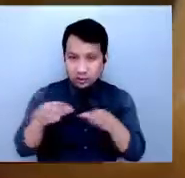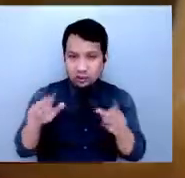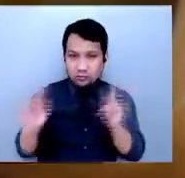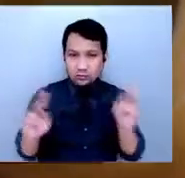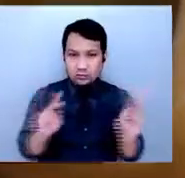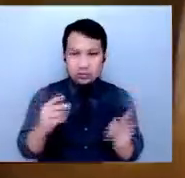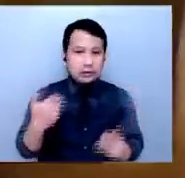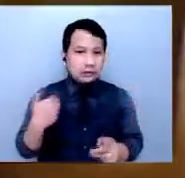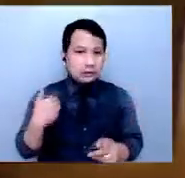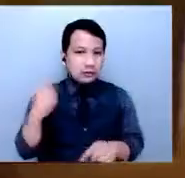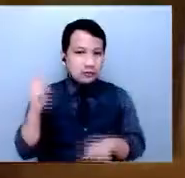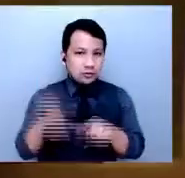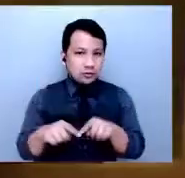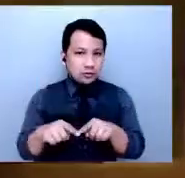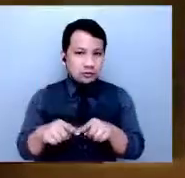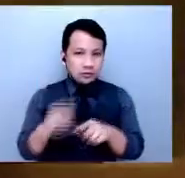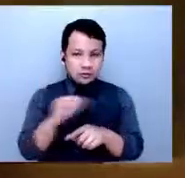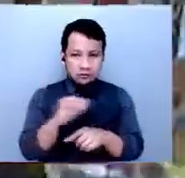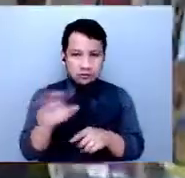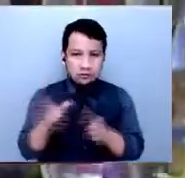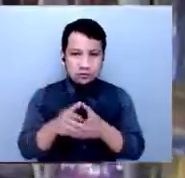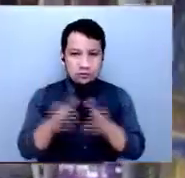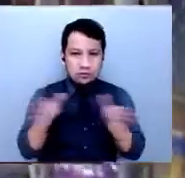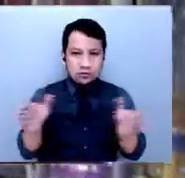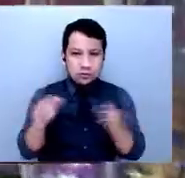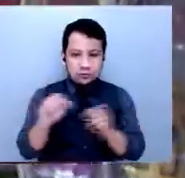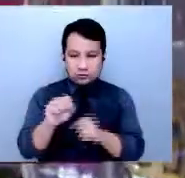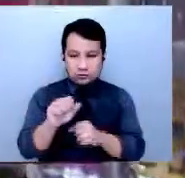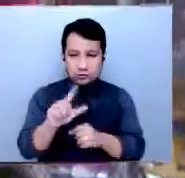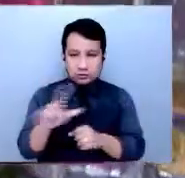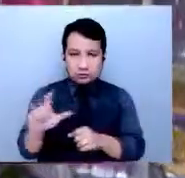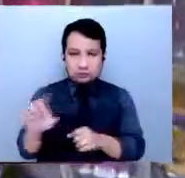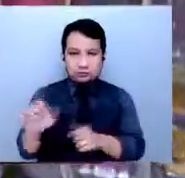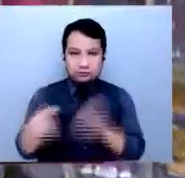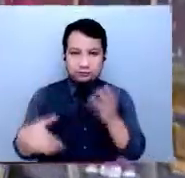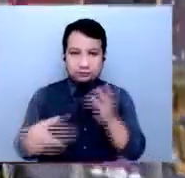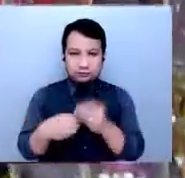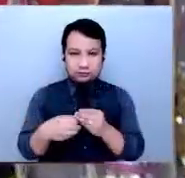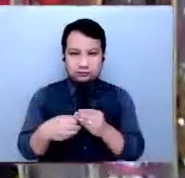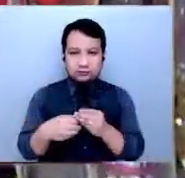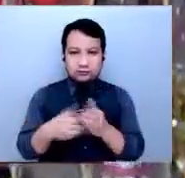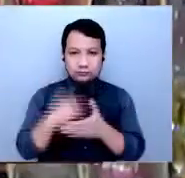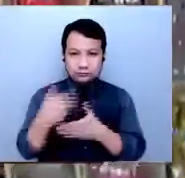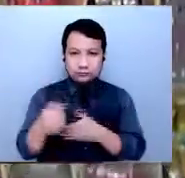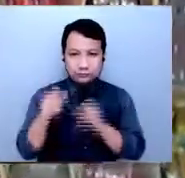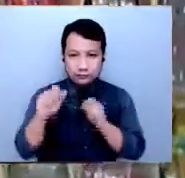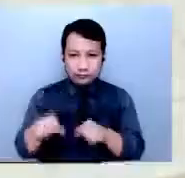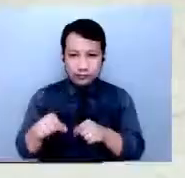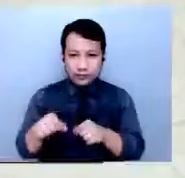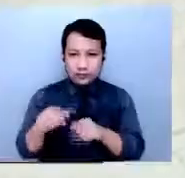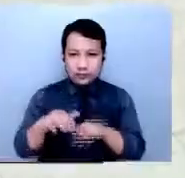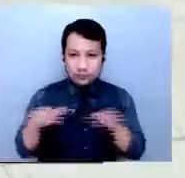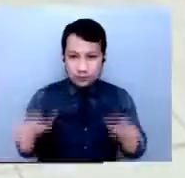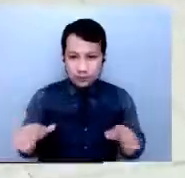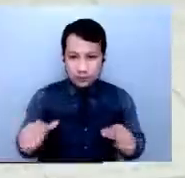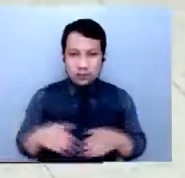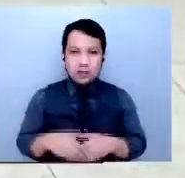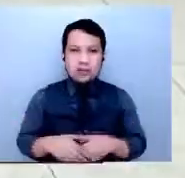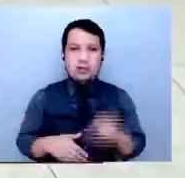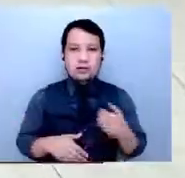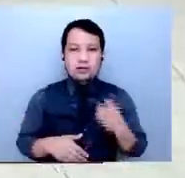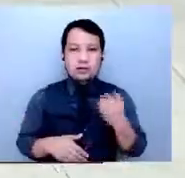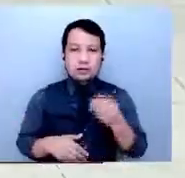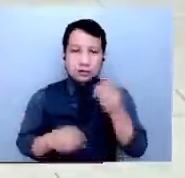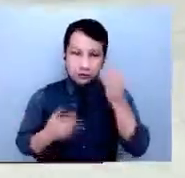sila magkakasa ng mall-wide sale. Nagdagdag na rin sila ng outdoor areas para sa mga bata. Meron din po kaming mga